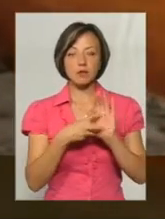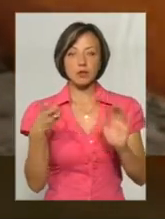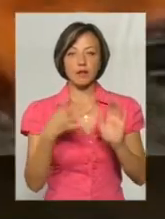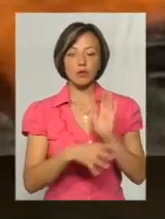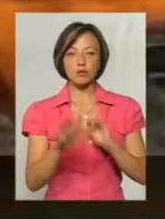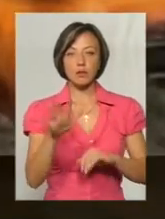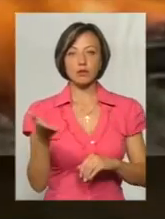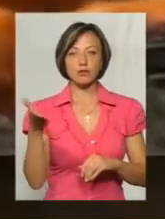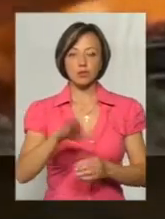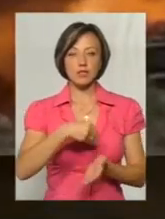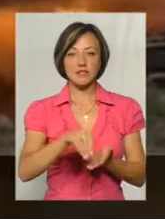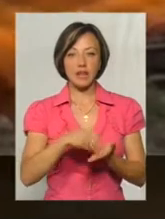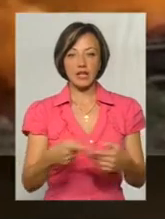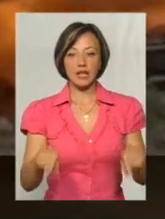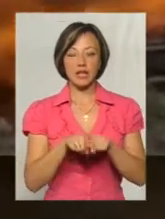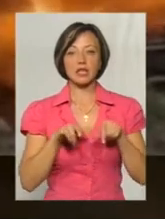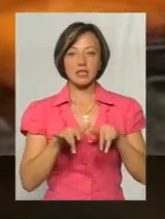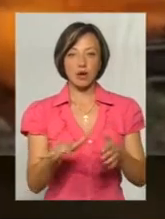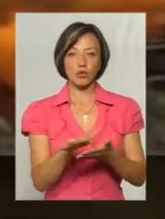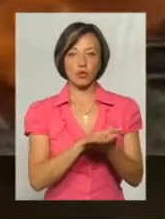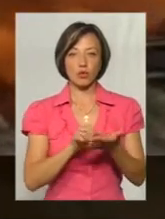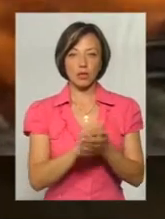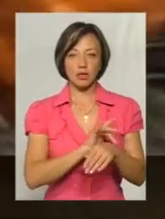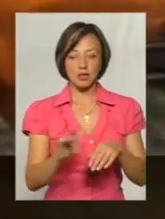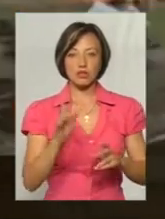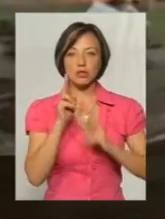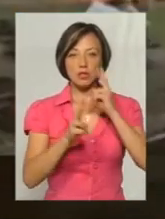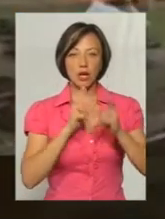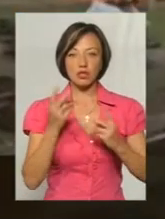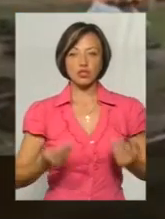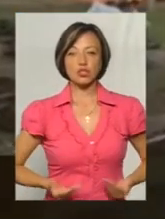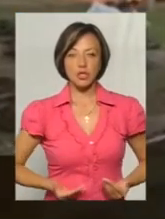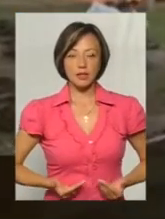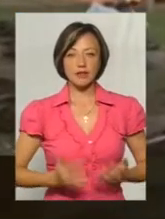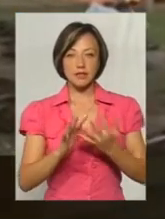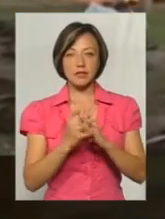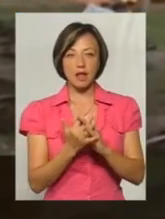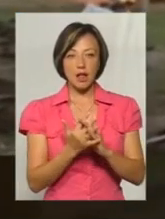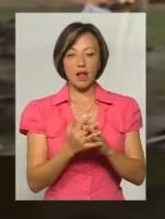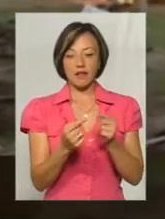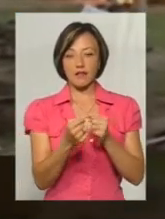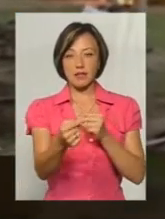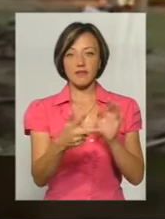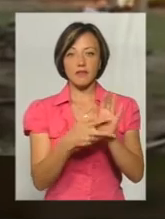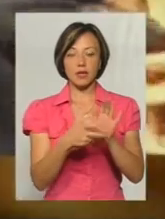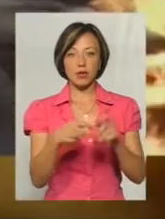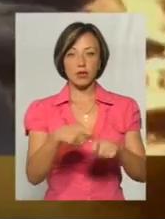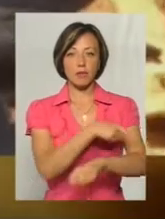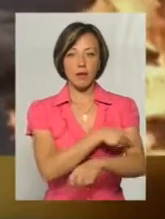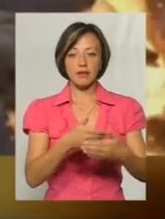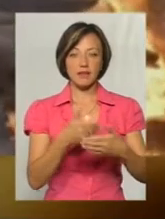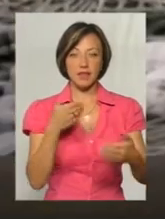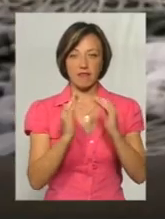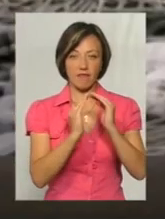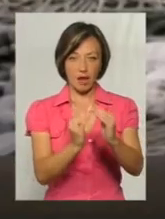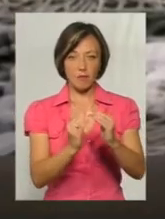3795 туш свиней. На такі заходи утилізації скаржаться жителі села Коров'я, які знаходяться на відстані 800 метрів від